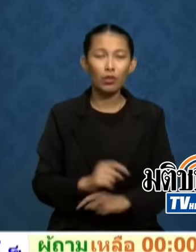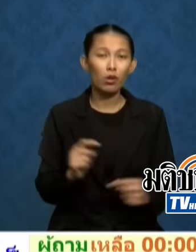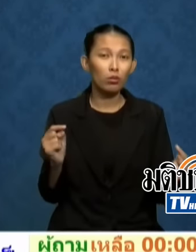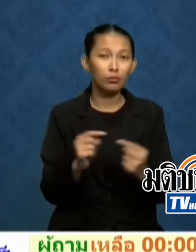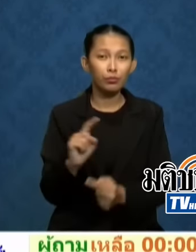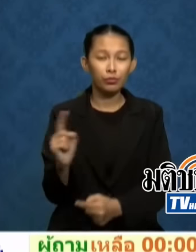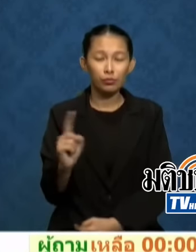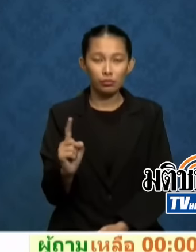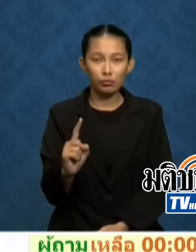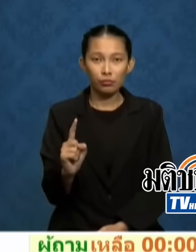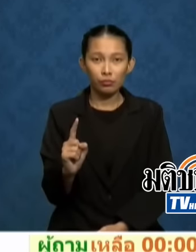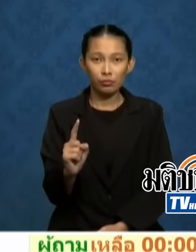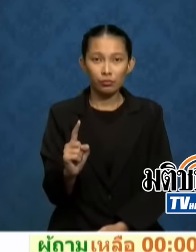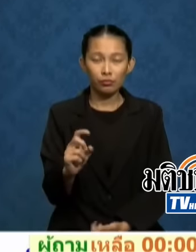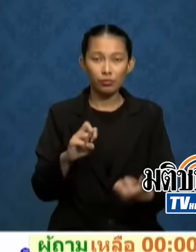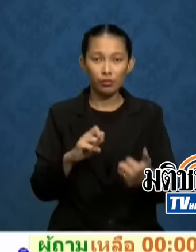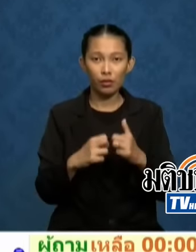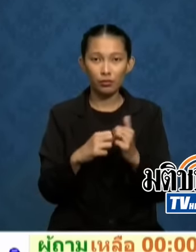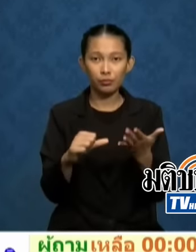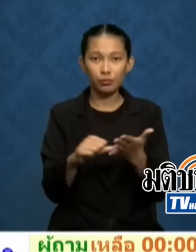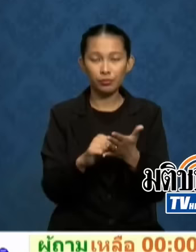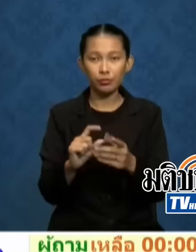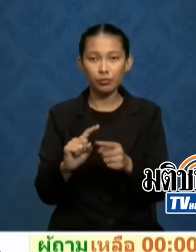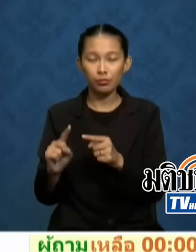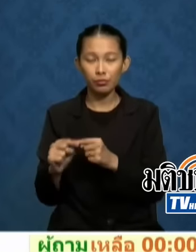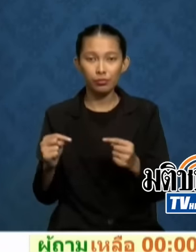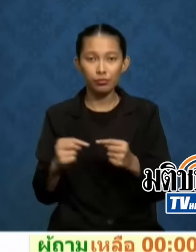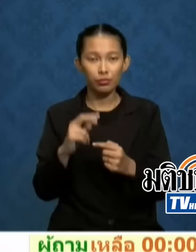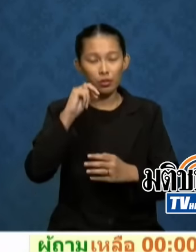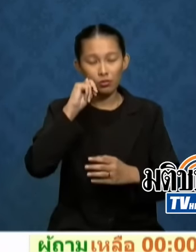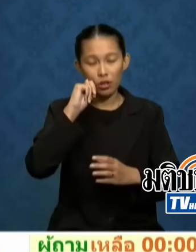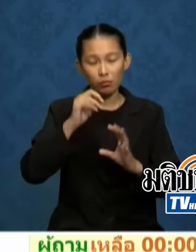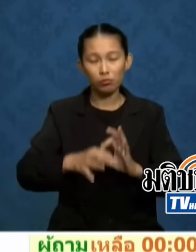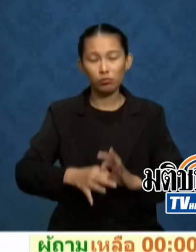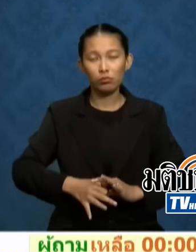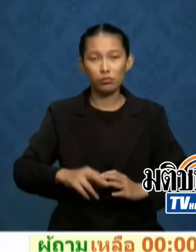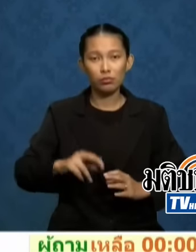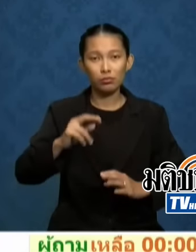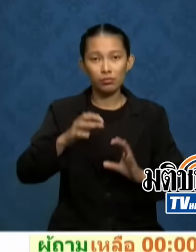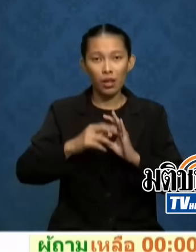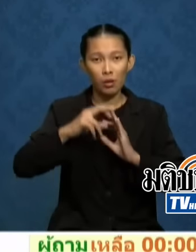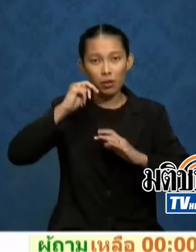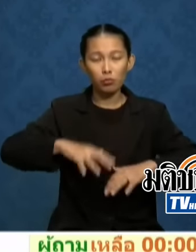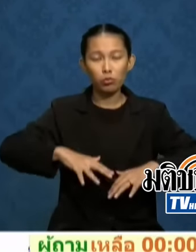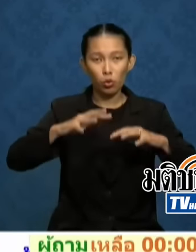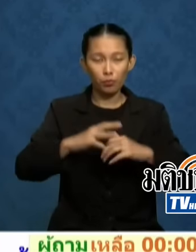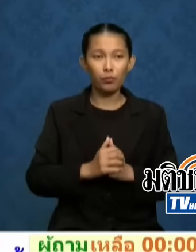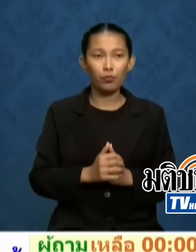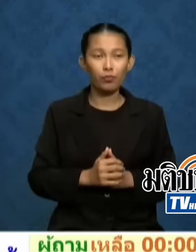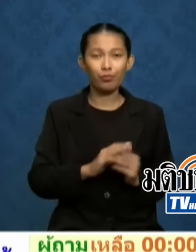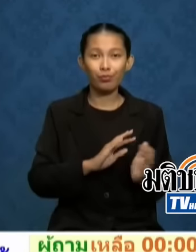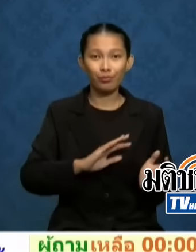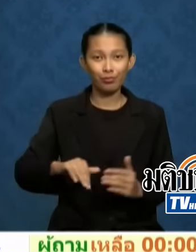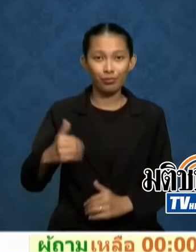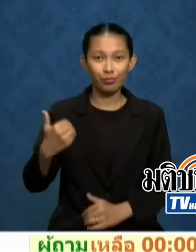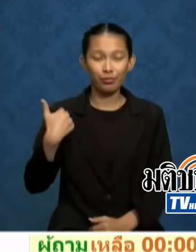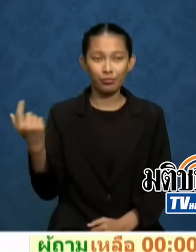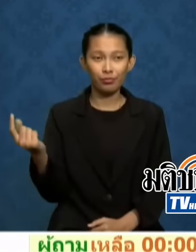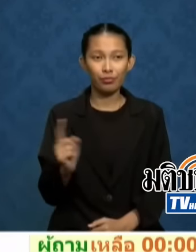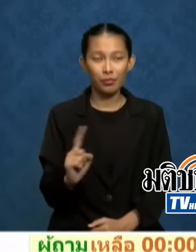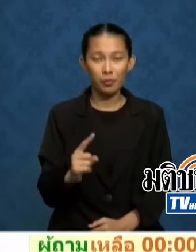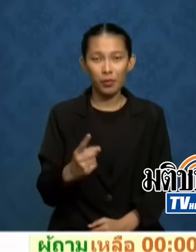การแก้ไขปัญหาโดยเฉพาะเรื่องของอุทกภัยนะครับท่านได้กรุณาถามถึงเรื่อง